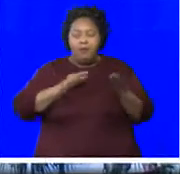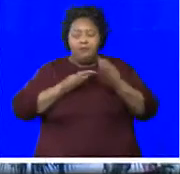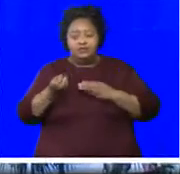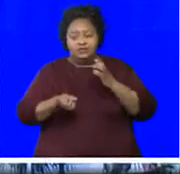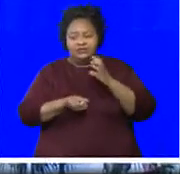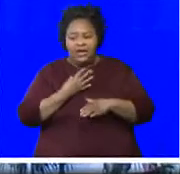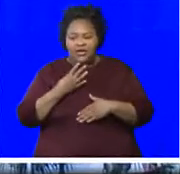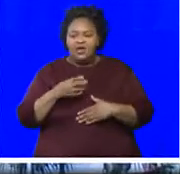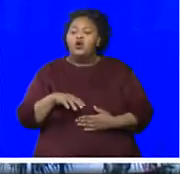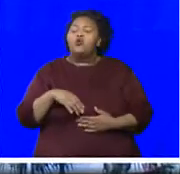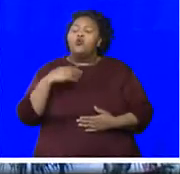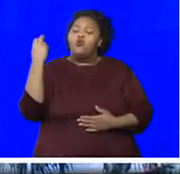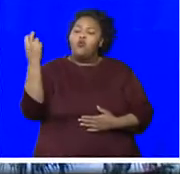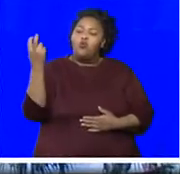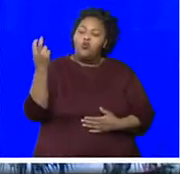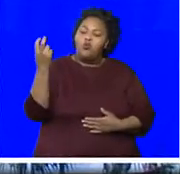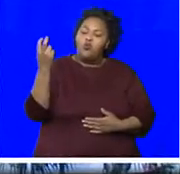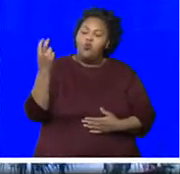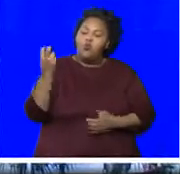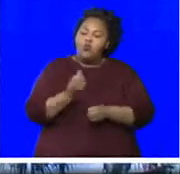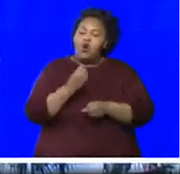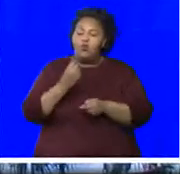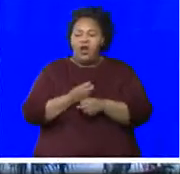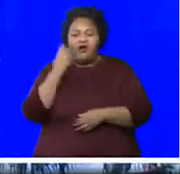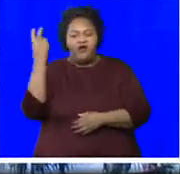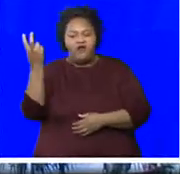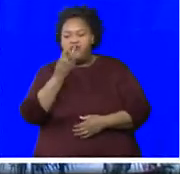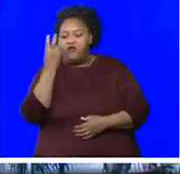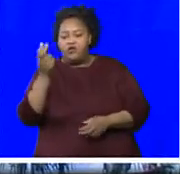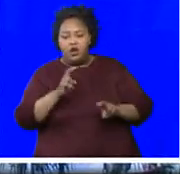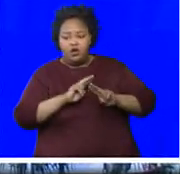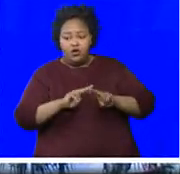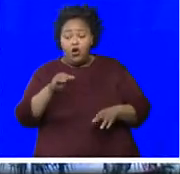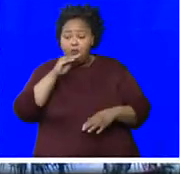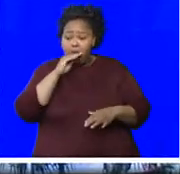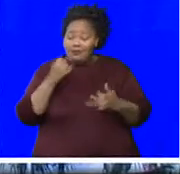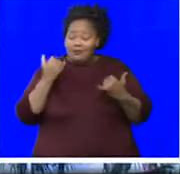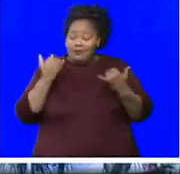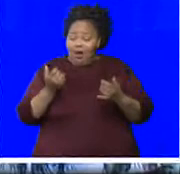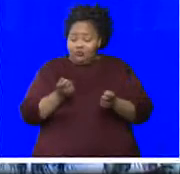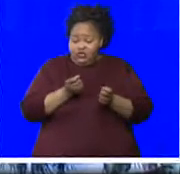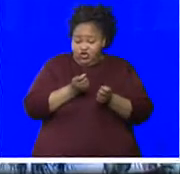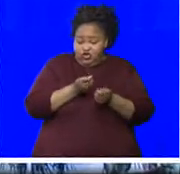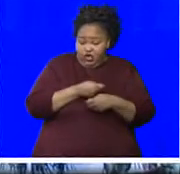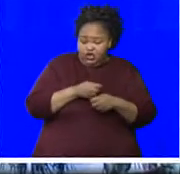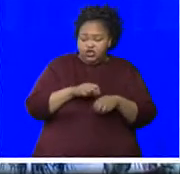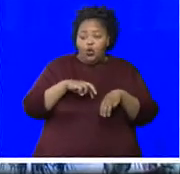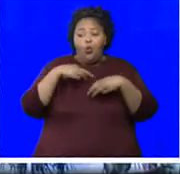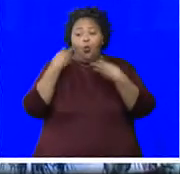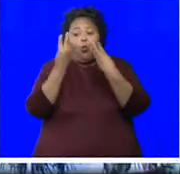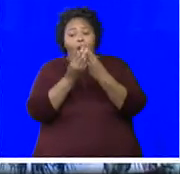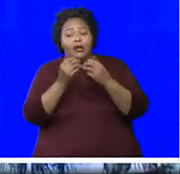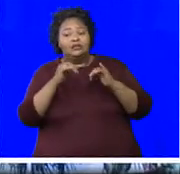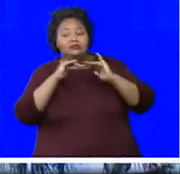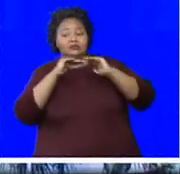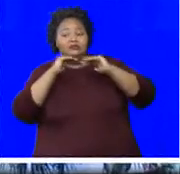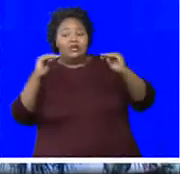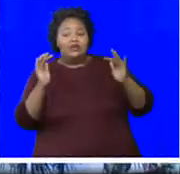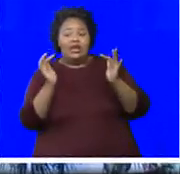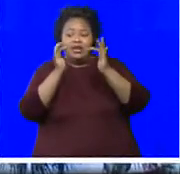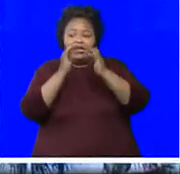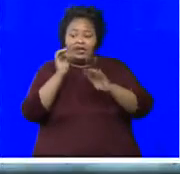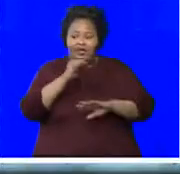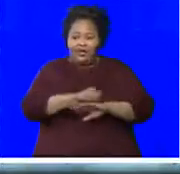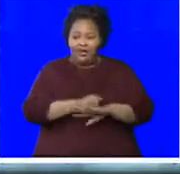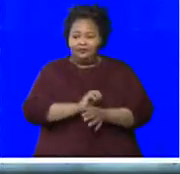ukuthi intshintshe iye la khona onke amava abheke khona ekutheni bantwana bakhone ukuthi babe versatile bakhone